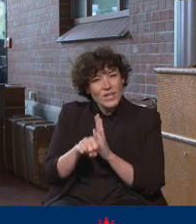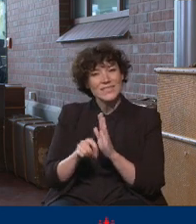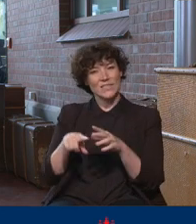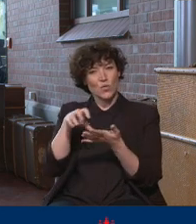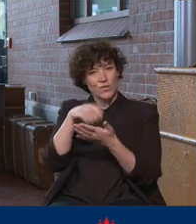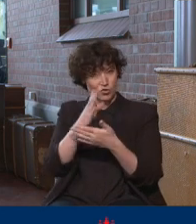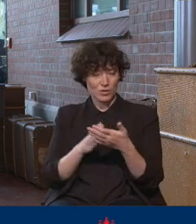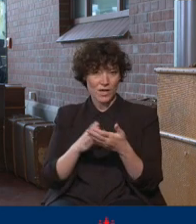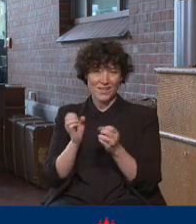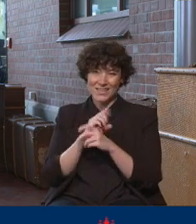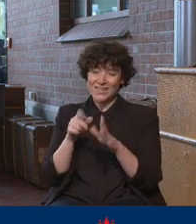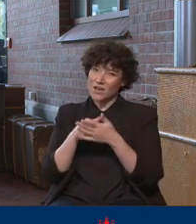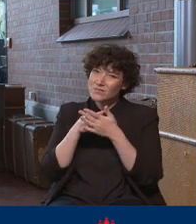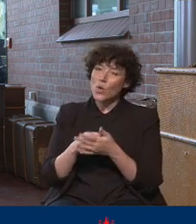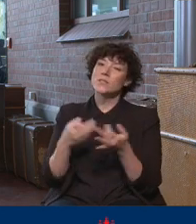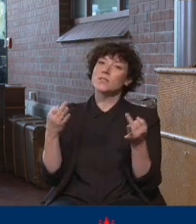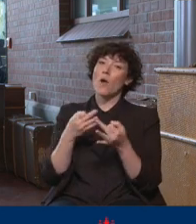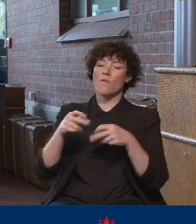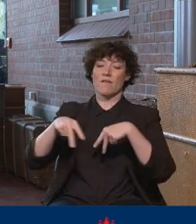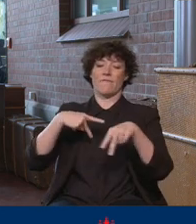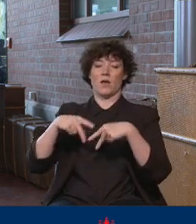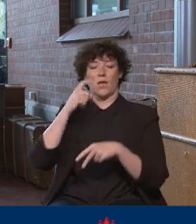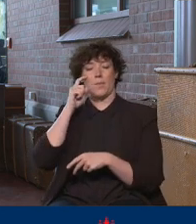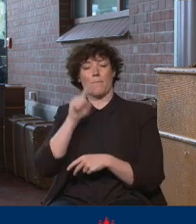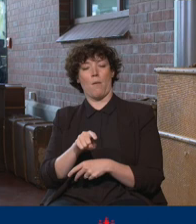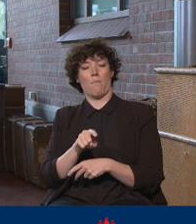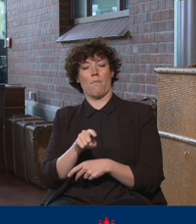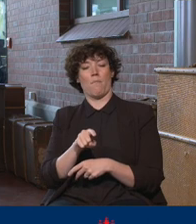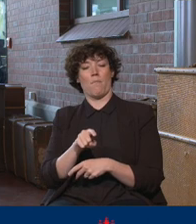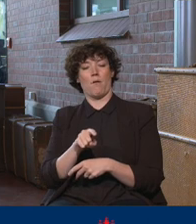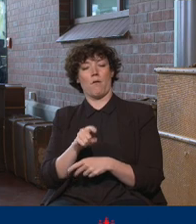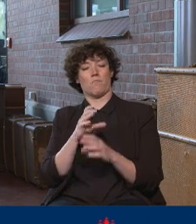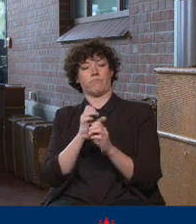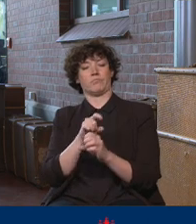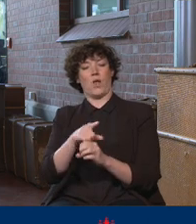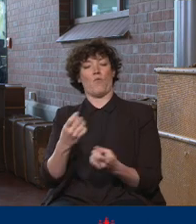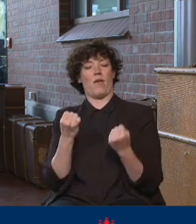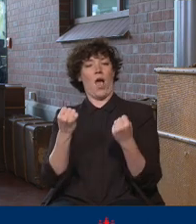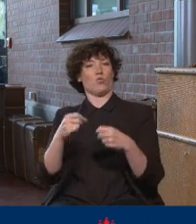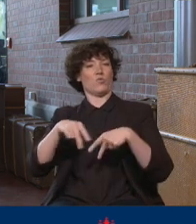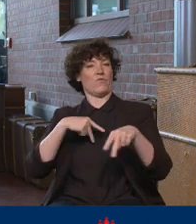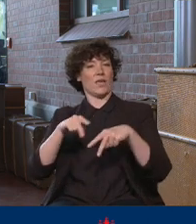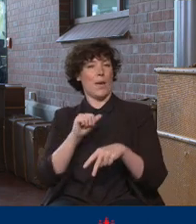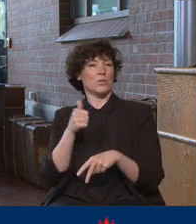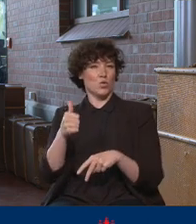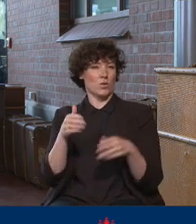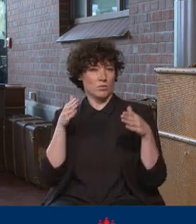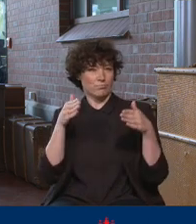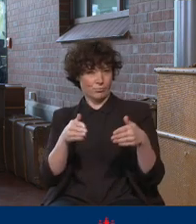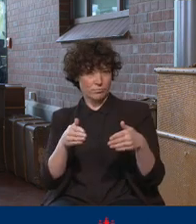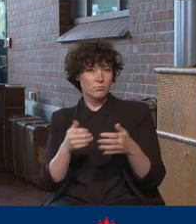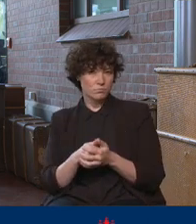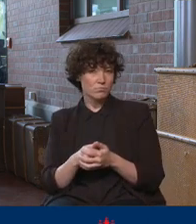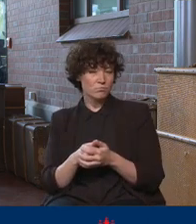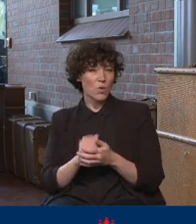wirklich deutlich auf den verkehr gucken muss auch auf den autoverkehr insbesondere und ich sehe